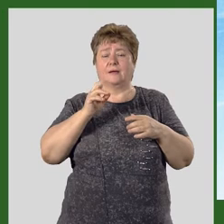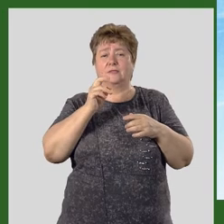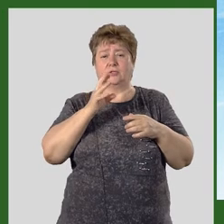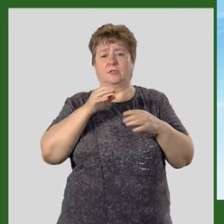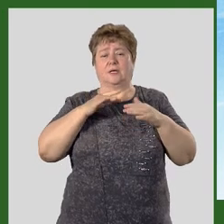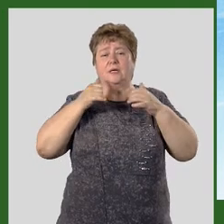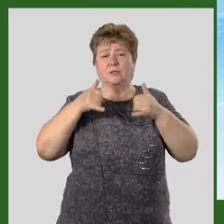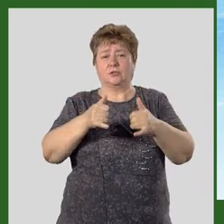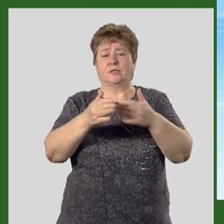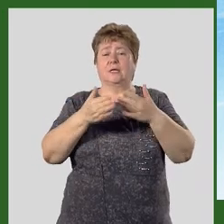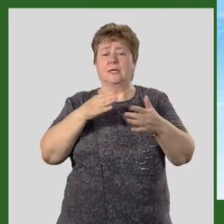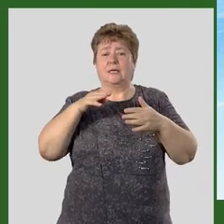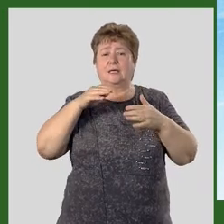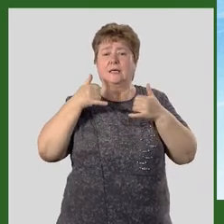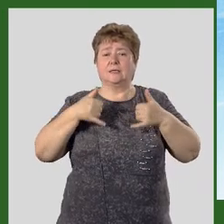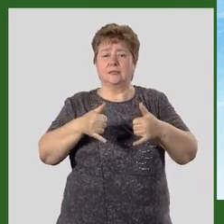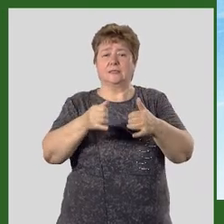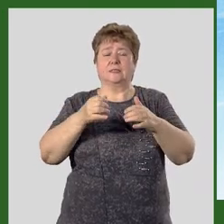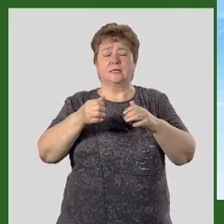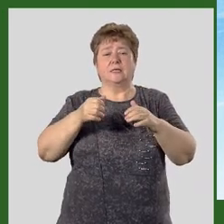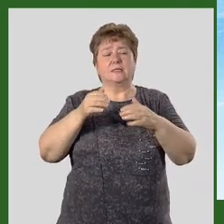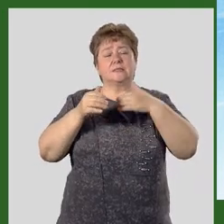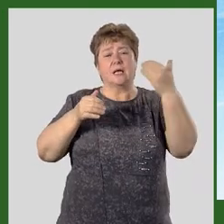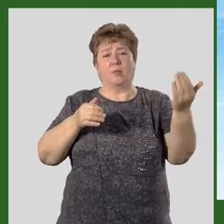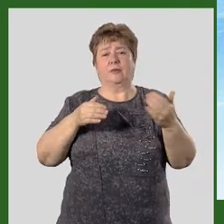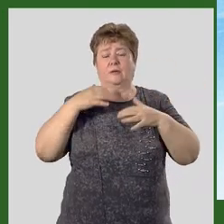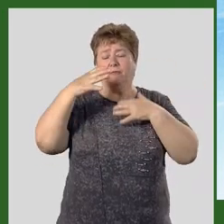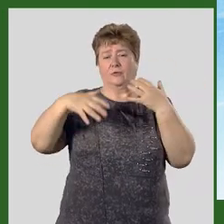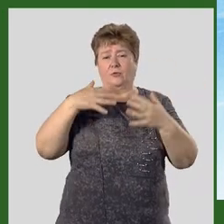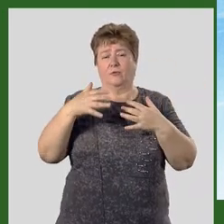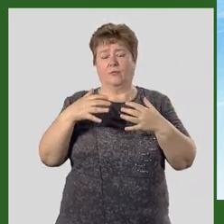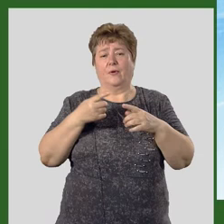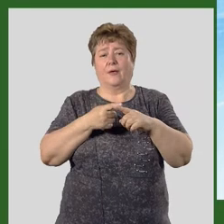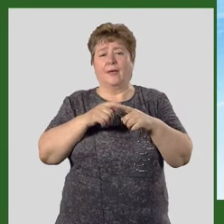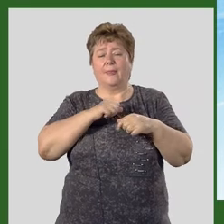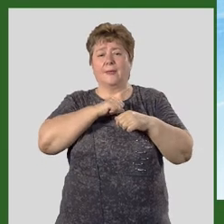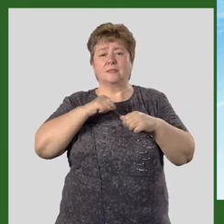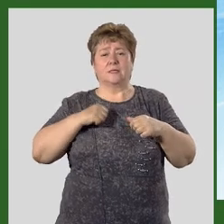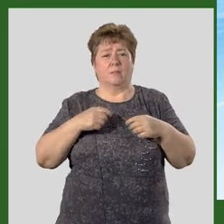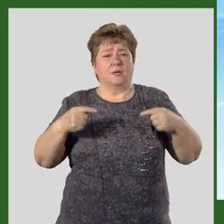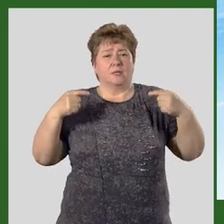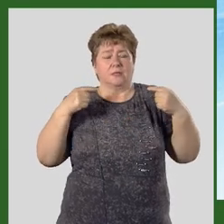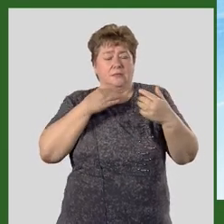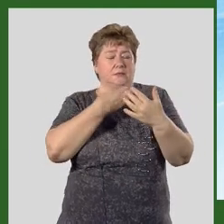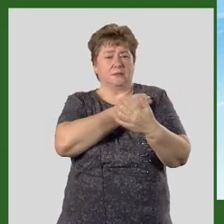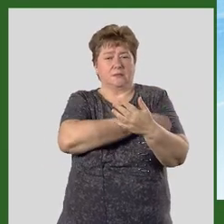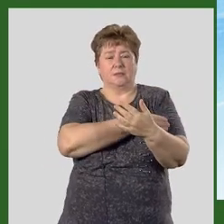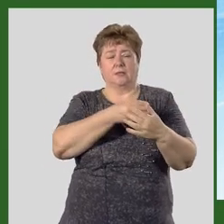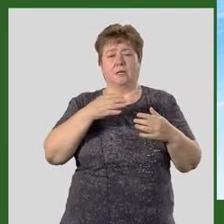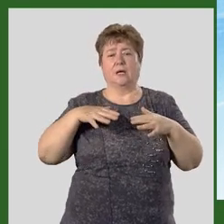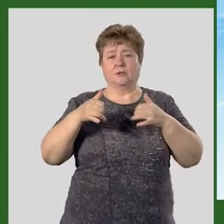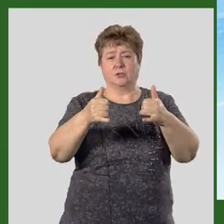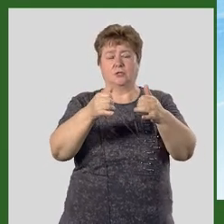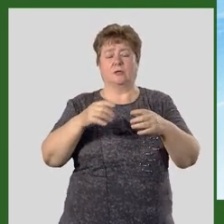течение или течение западных ветров. Это самое мощное течение